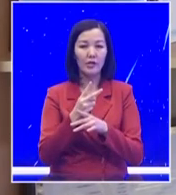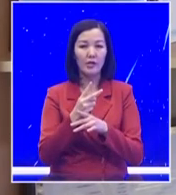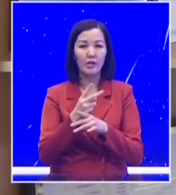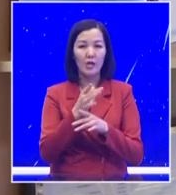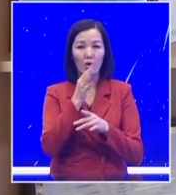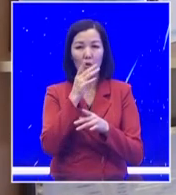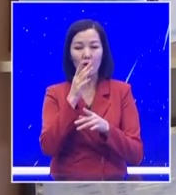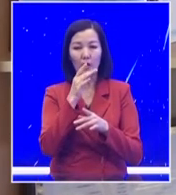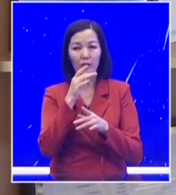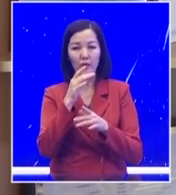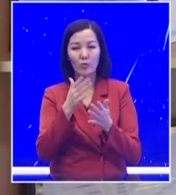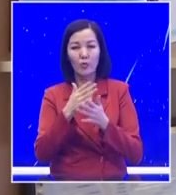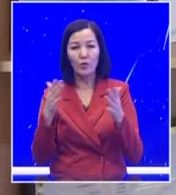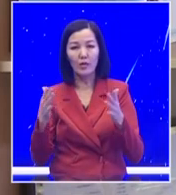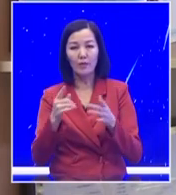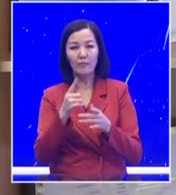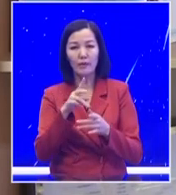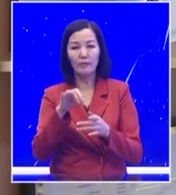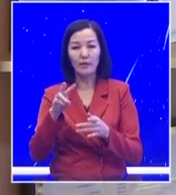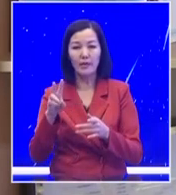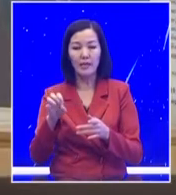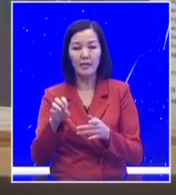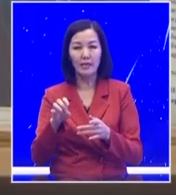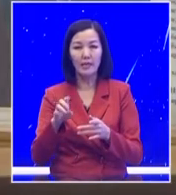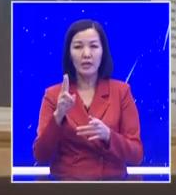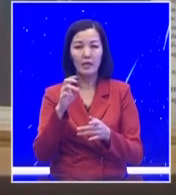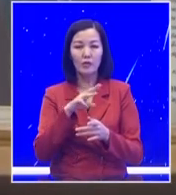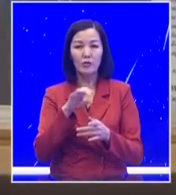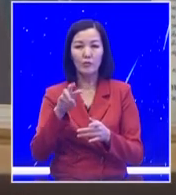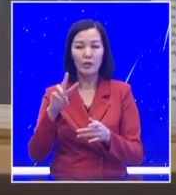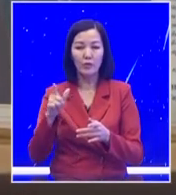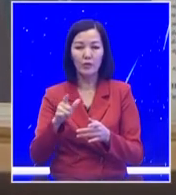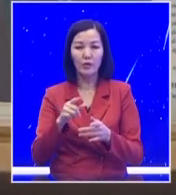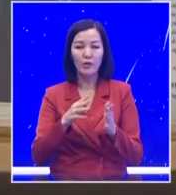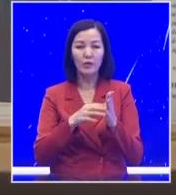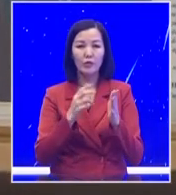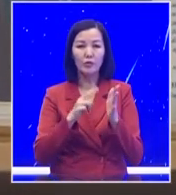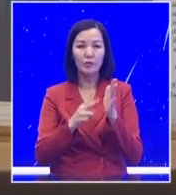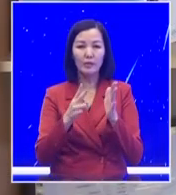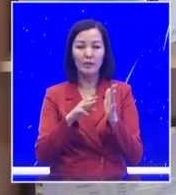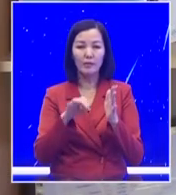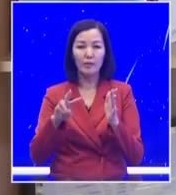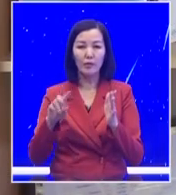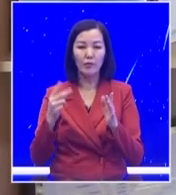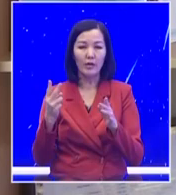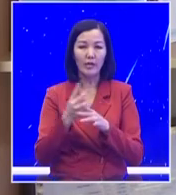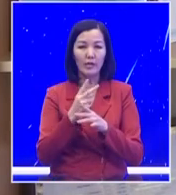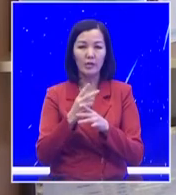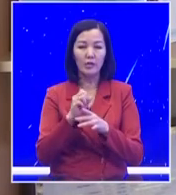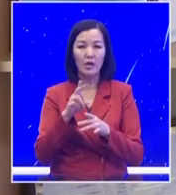екінші кезеңімен тағы да үлкен 1 миллиард 200 миллионға және 872 миллионға екінші